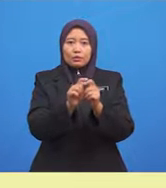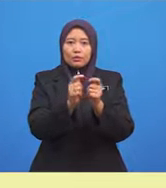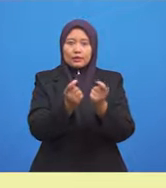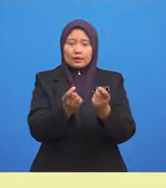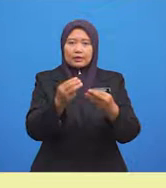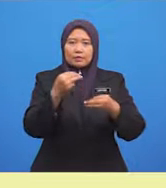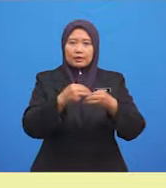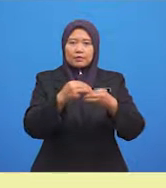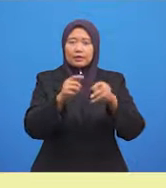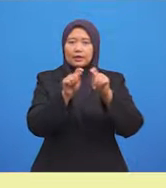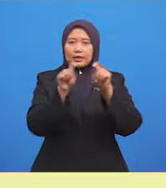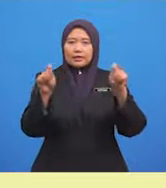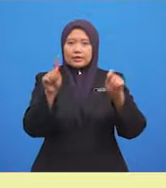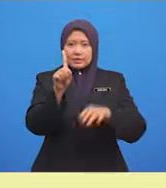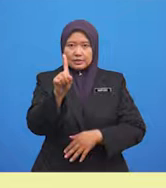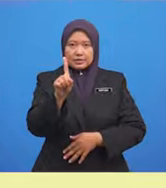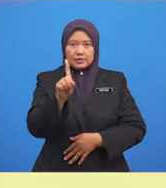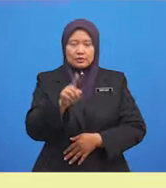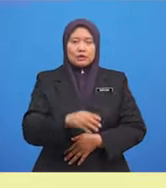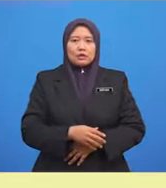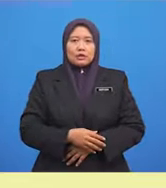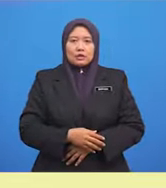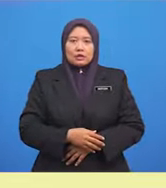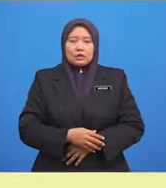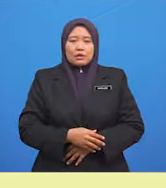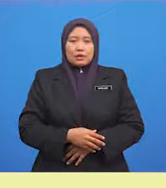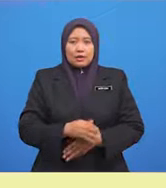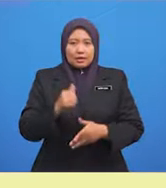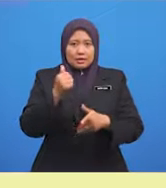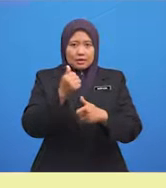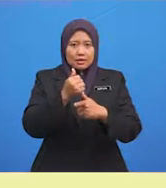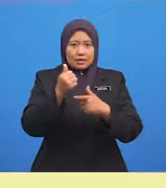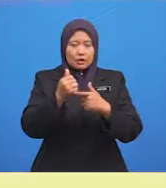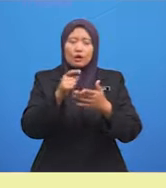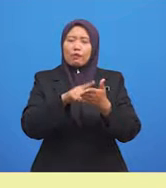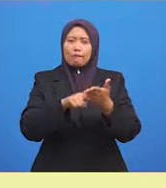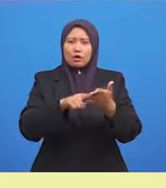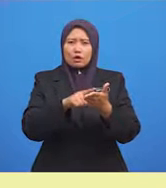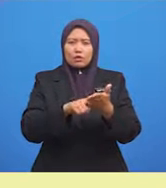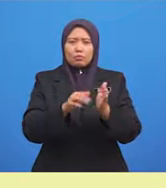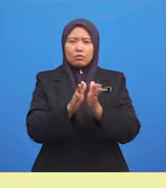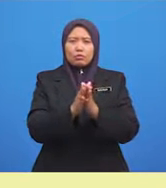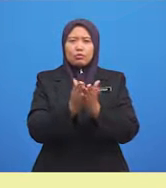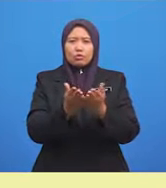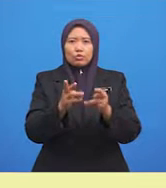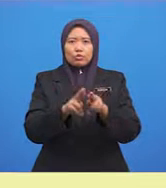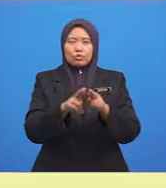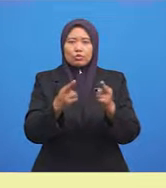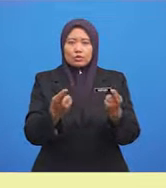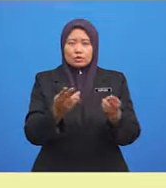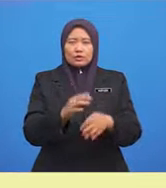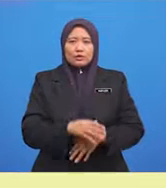tingkatan 1 atau apa-apa sahaja buku rujukan matematik, alat tulis